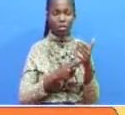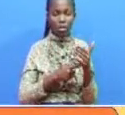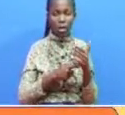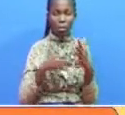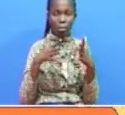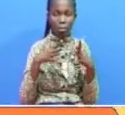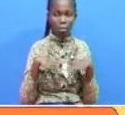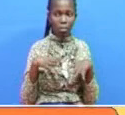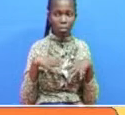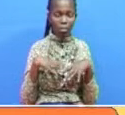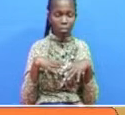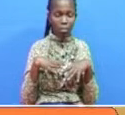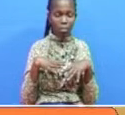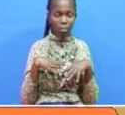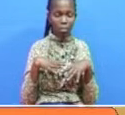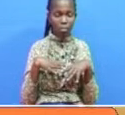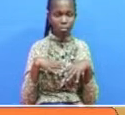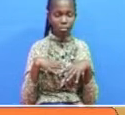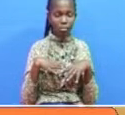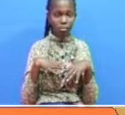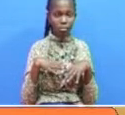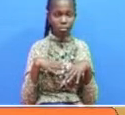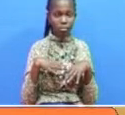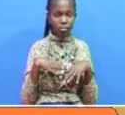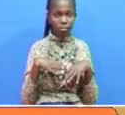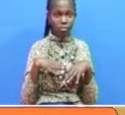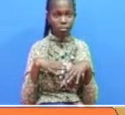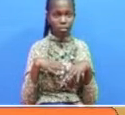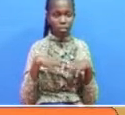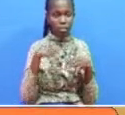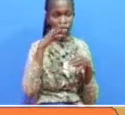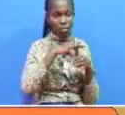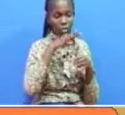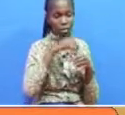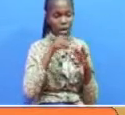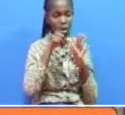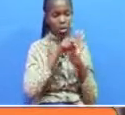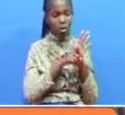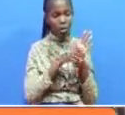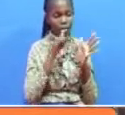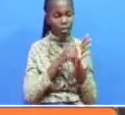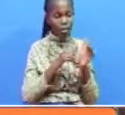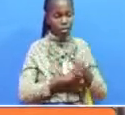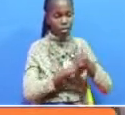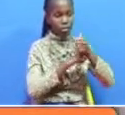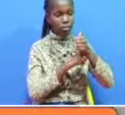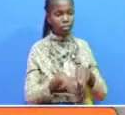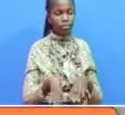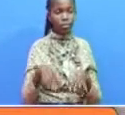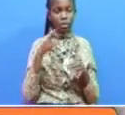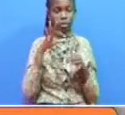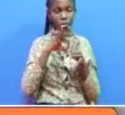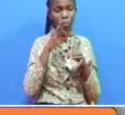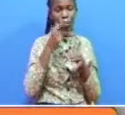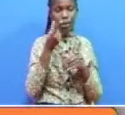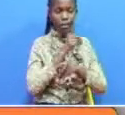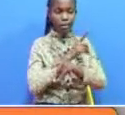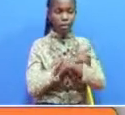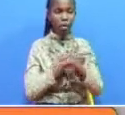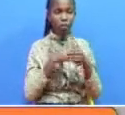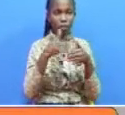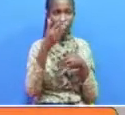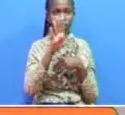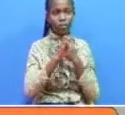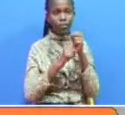utoki andane meyo ya ndhi ya Kenya kuiko nyandhi ni wanyubani na niwele kukwata mba umwe ya usu. Nakura, ukunakura omuthenye umwe itina wa